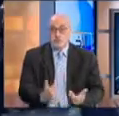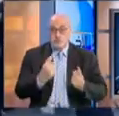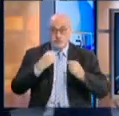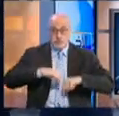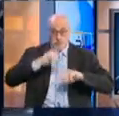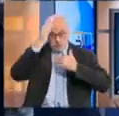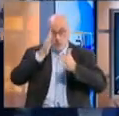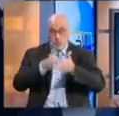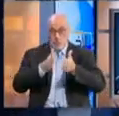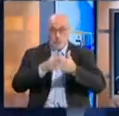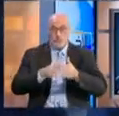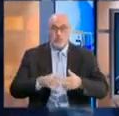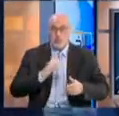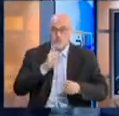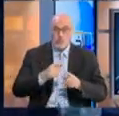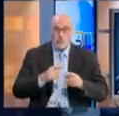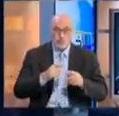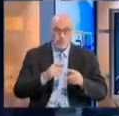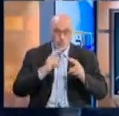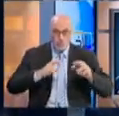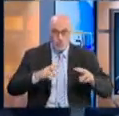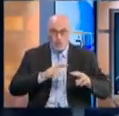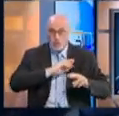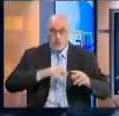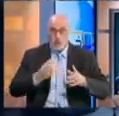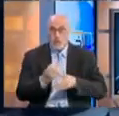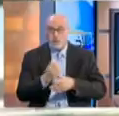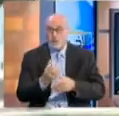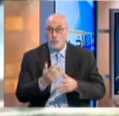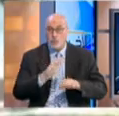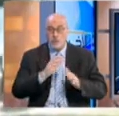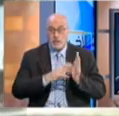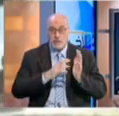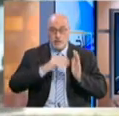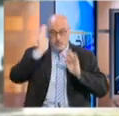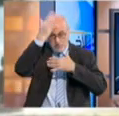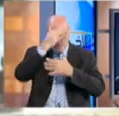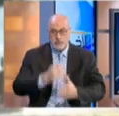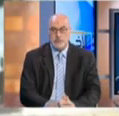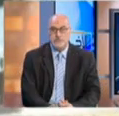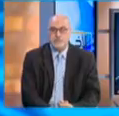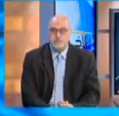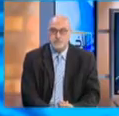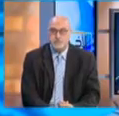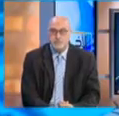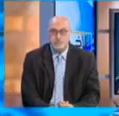ذاته المجتمع الدولي بمراقبة تطورات الوضع في الأراضي الفلسطينية المحتلة.